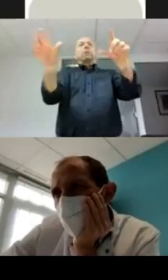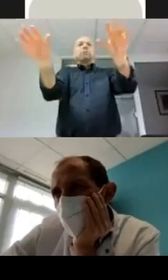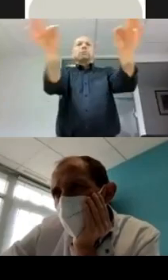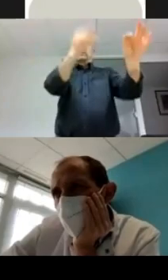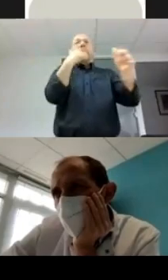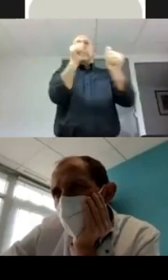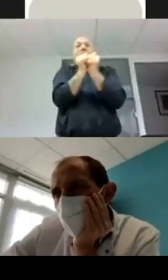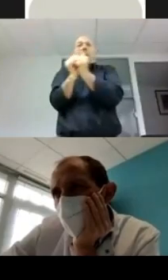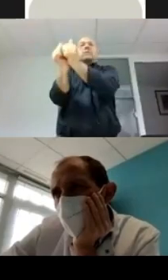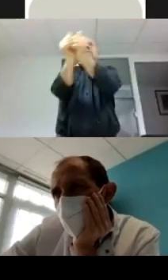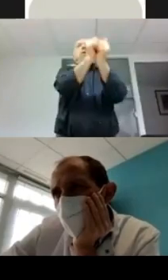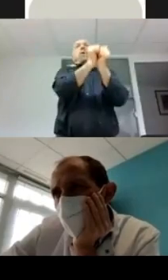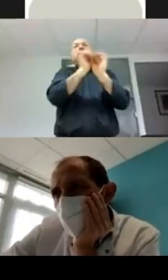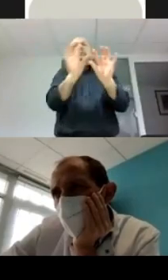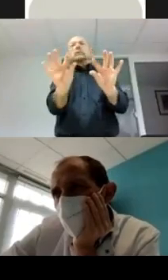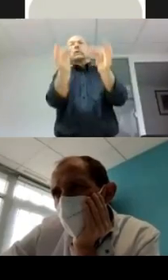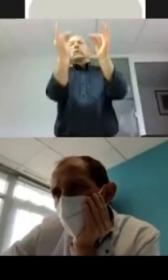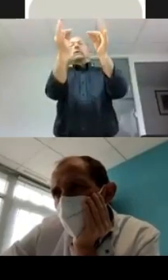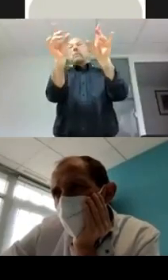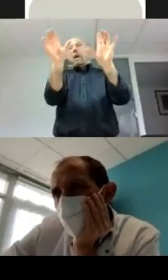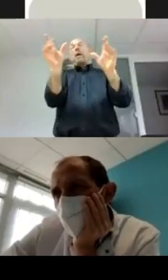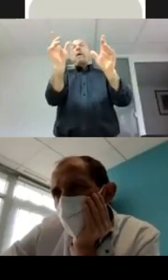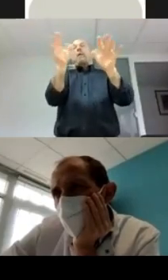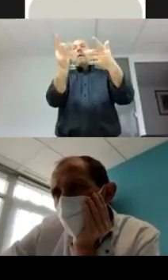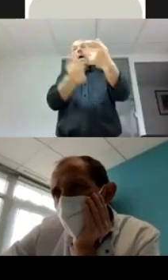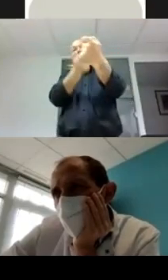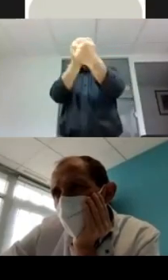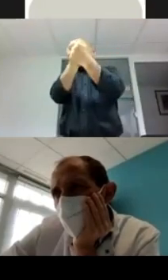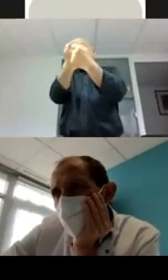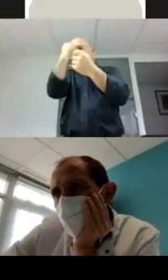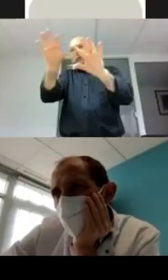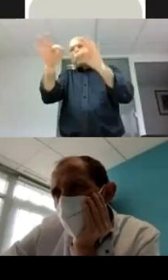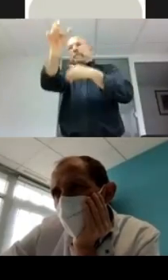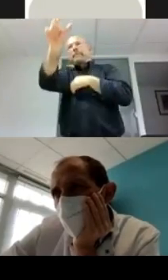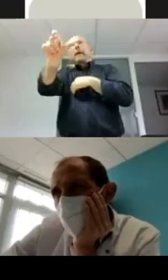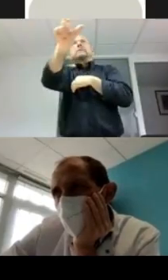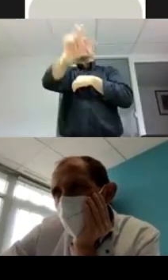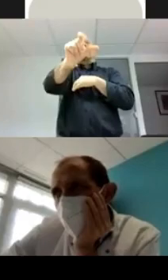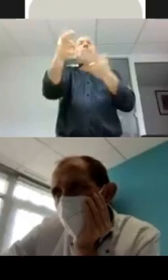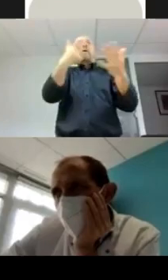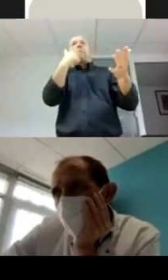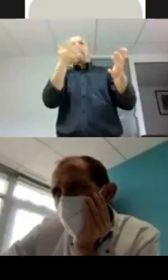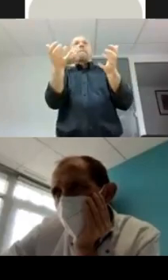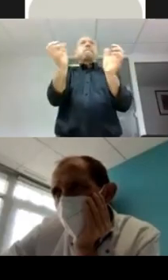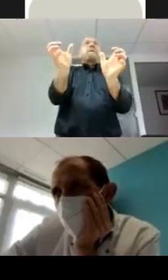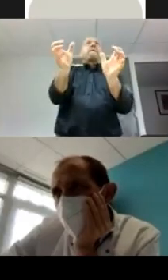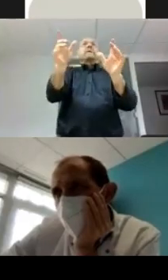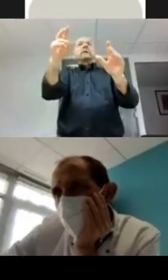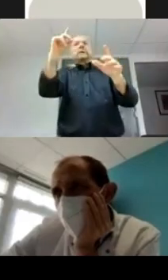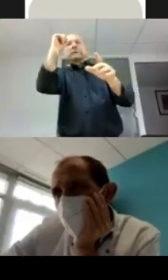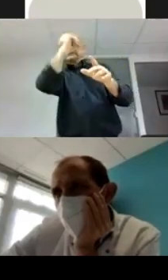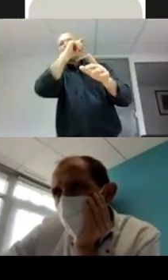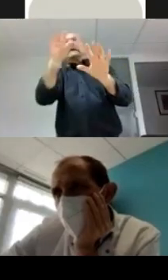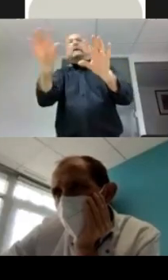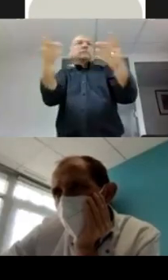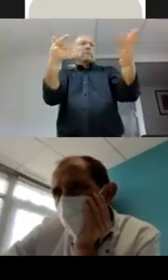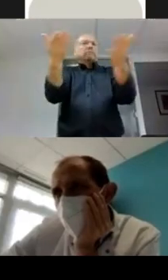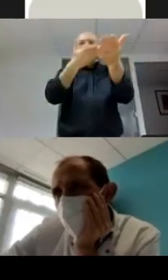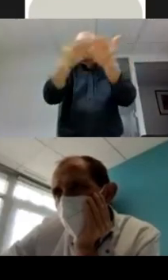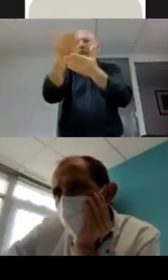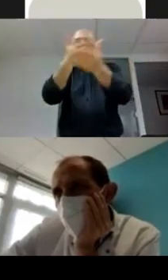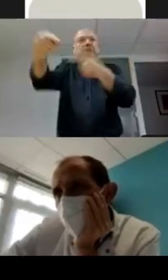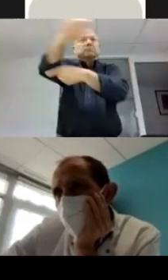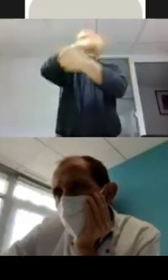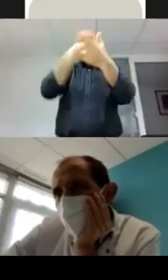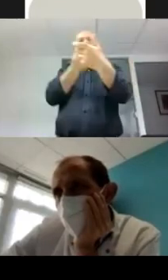acteurs locaux, de définir et de mettre en œuvre un plan d'action adapté à chaque territoire pour identifier les freins